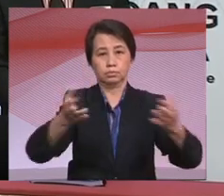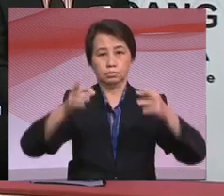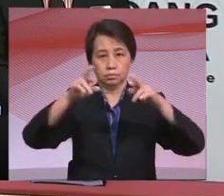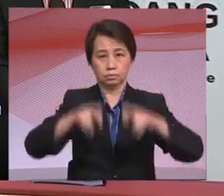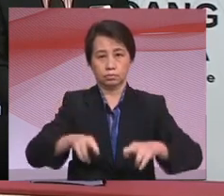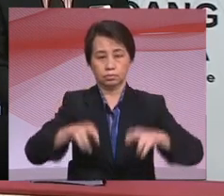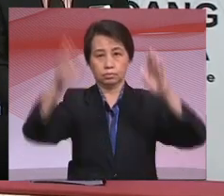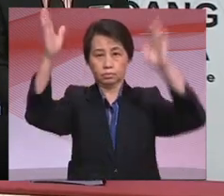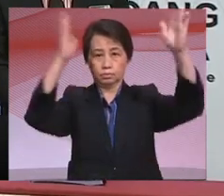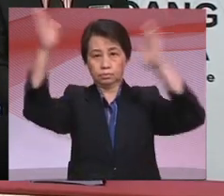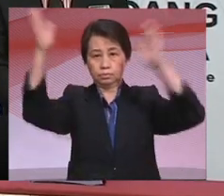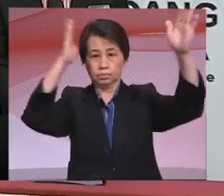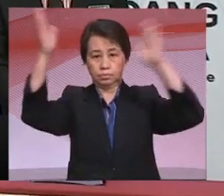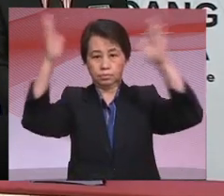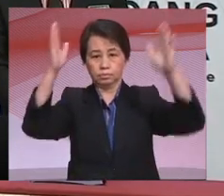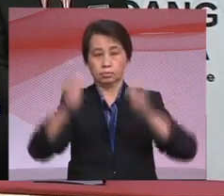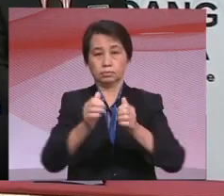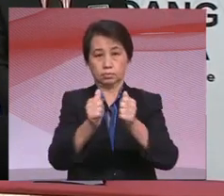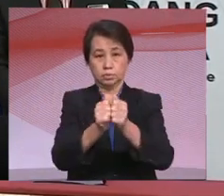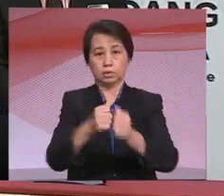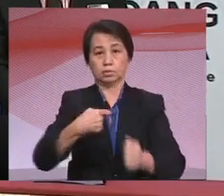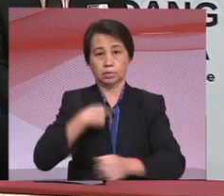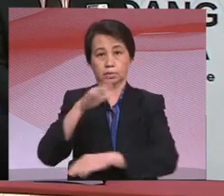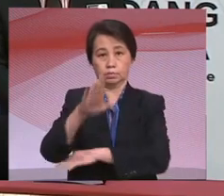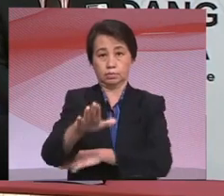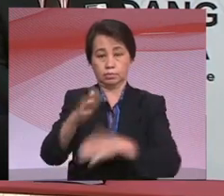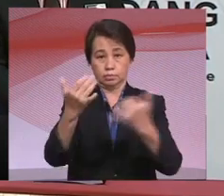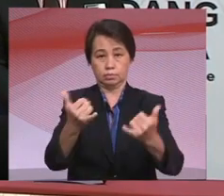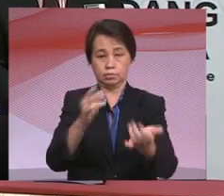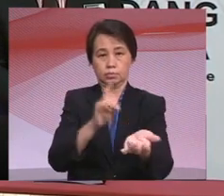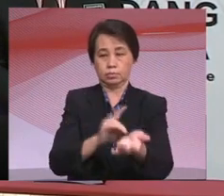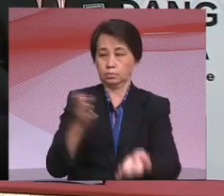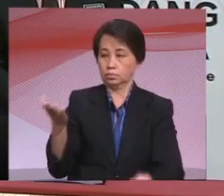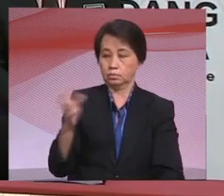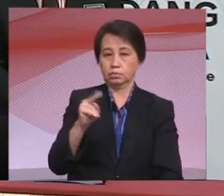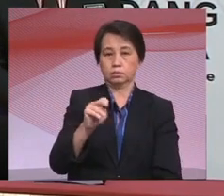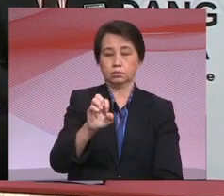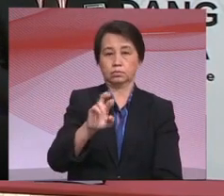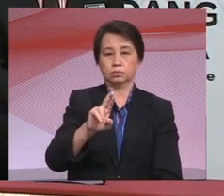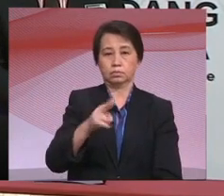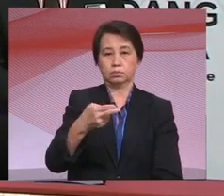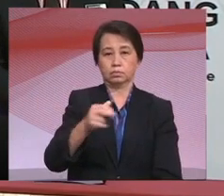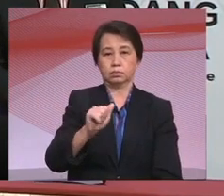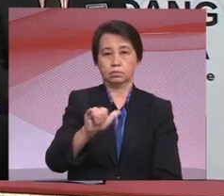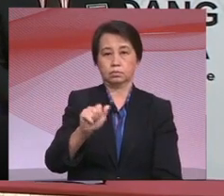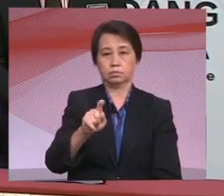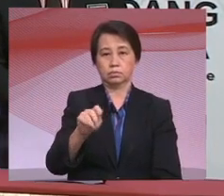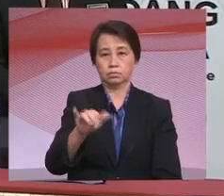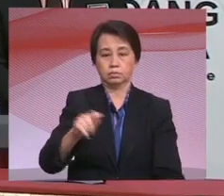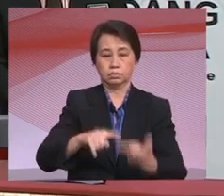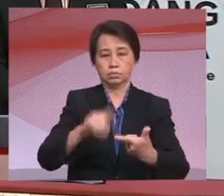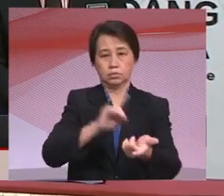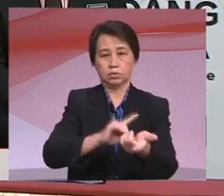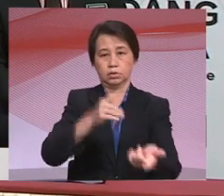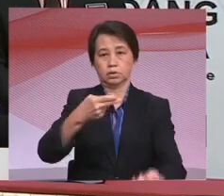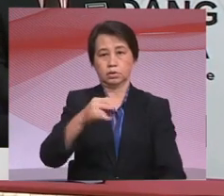rakyat Malaysia. Bersama dengan saya petang ini ialah Dr. Nohayati Rosli dan Dr. Hisham